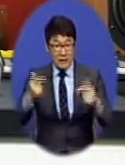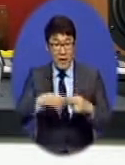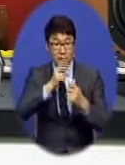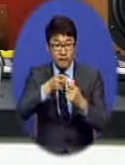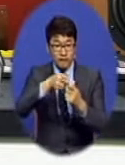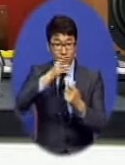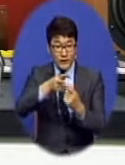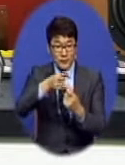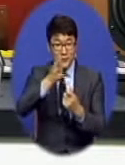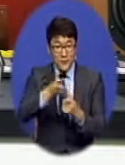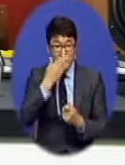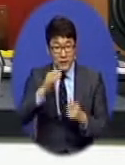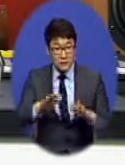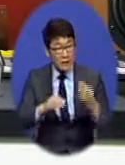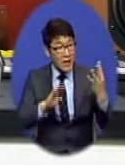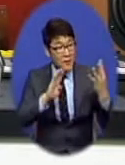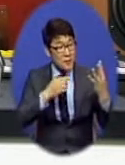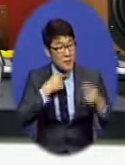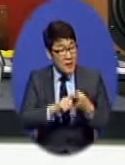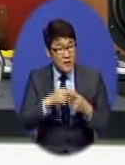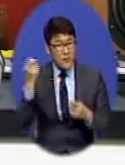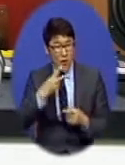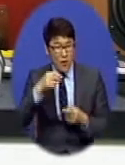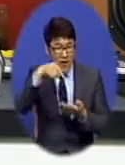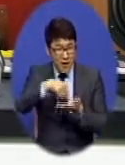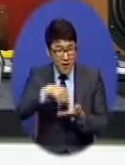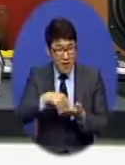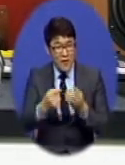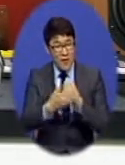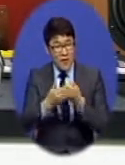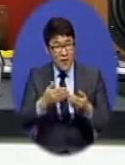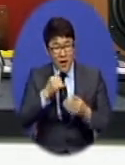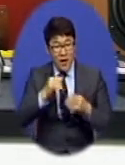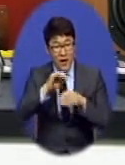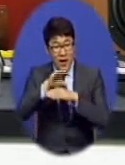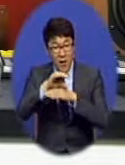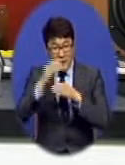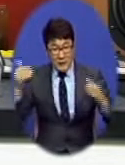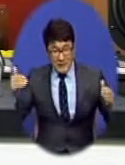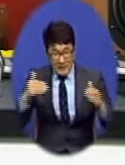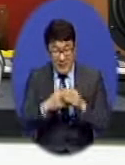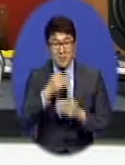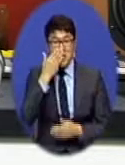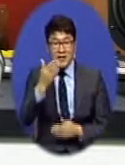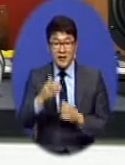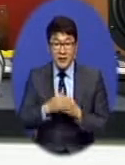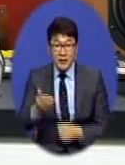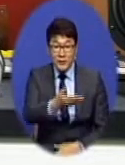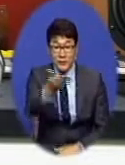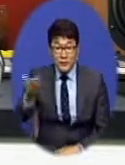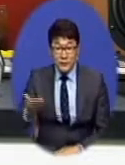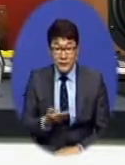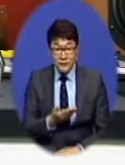번째, 방금 4번 이저몽님 마음에 들어. 그럼 또 누르시면 돼요. 그렇게 해서 저희 방송 끝날 때까지 진행하니까요. 시청자